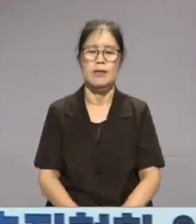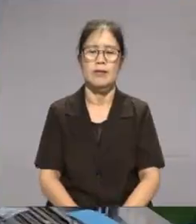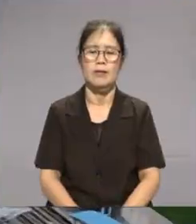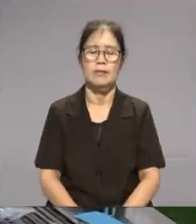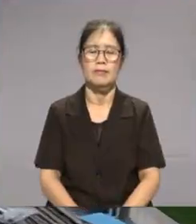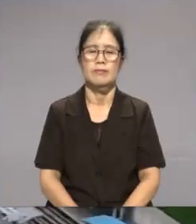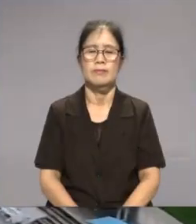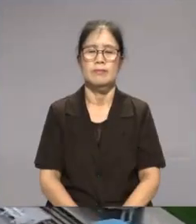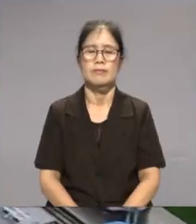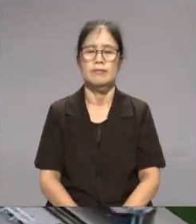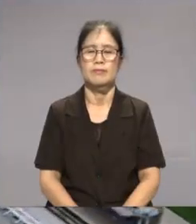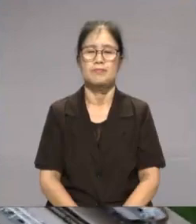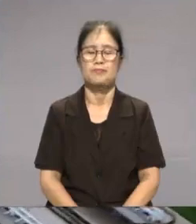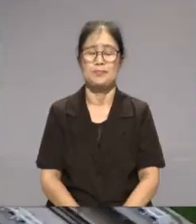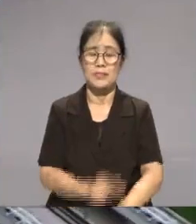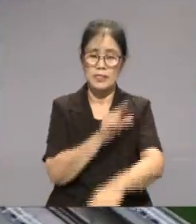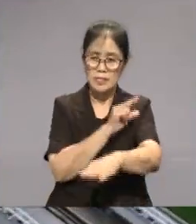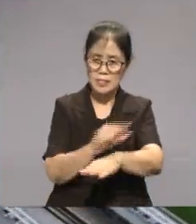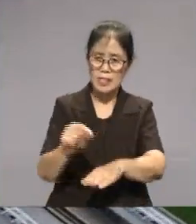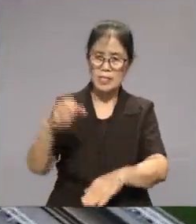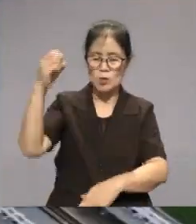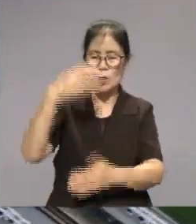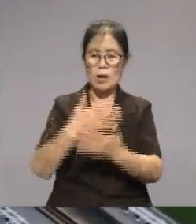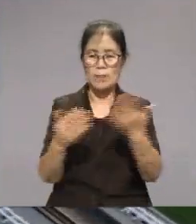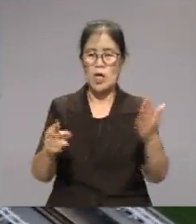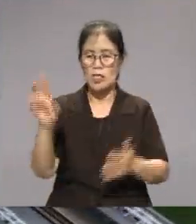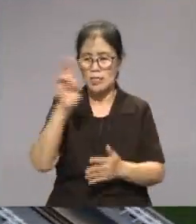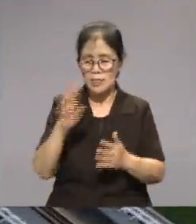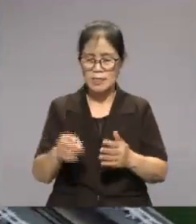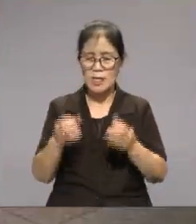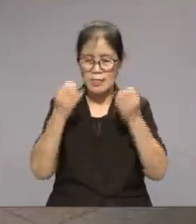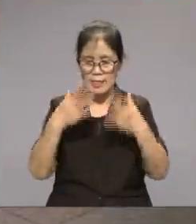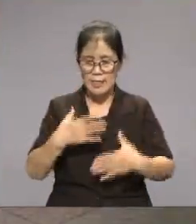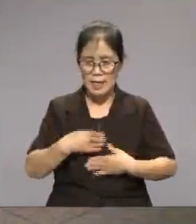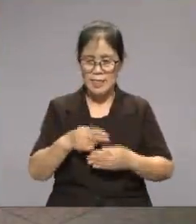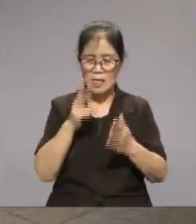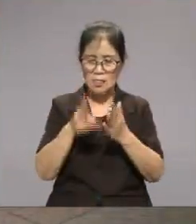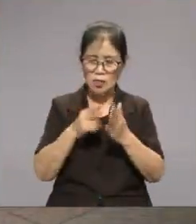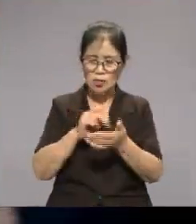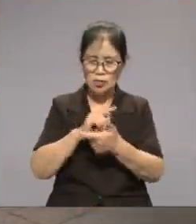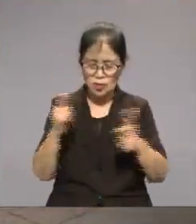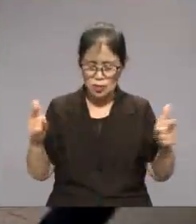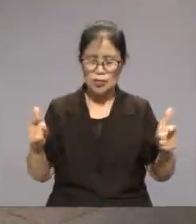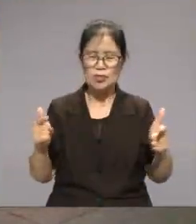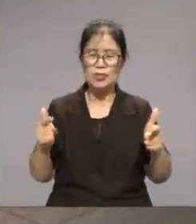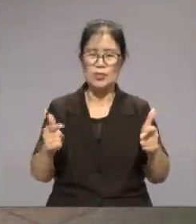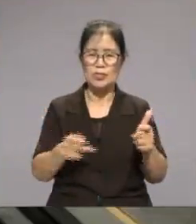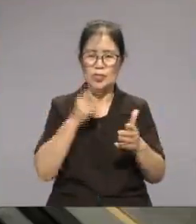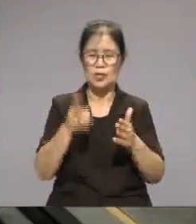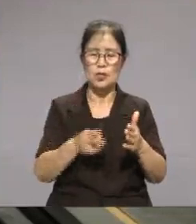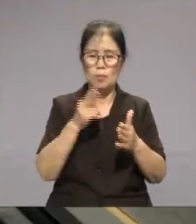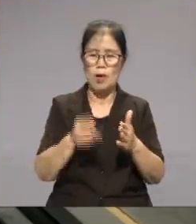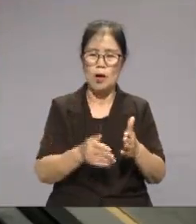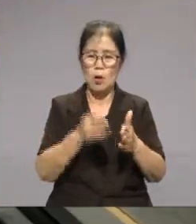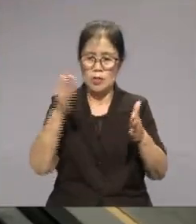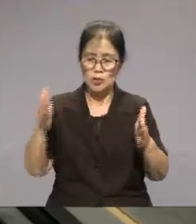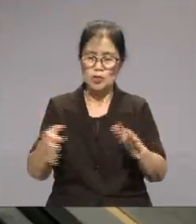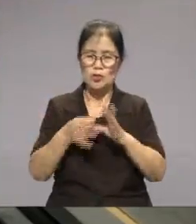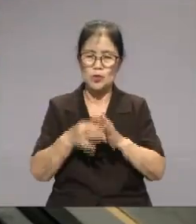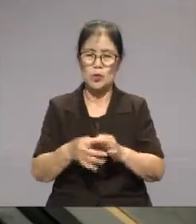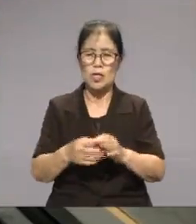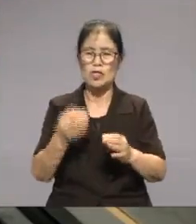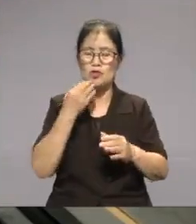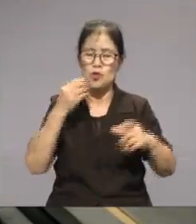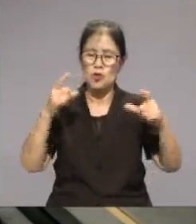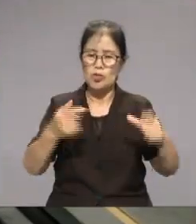같습니다. GTX와 광명시흥선, 신안산선, 월곶 판교선 등 철도망 확충을 통해